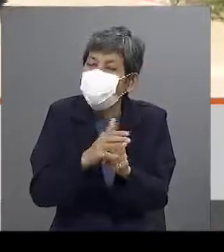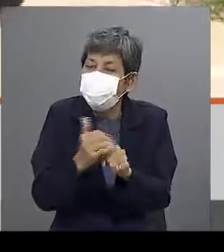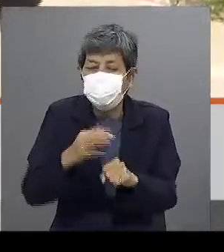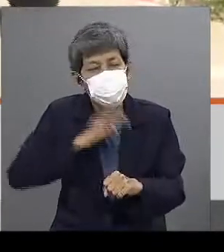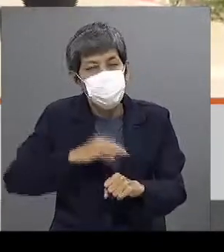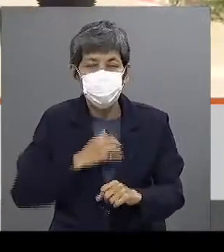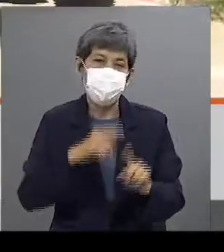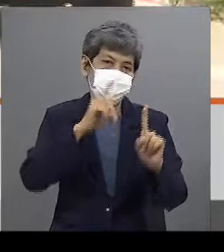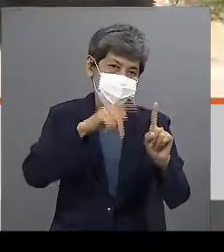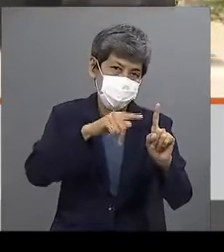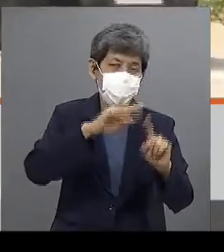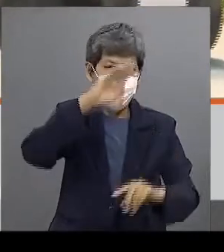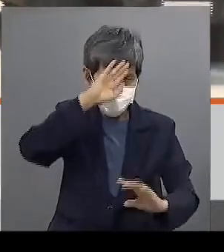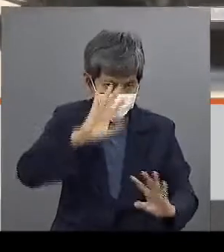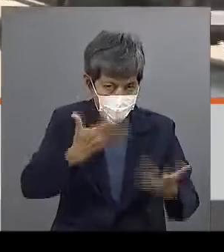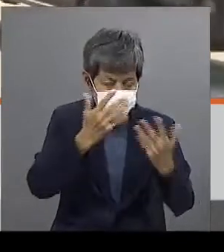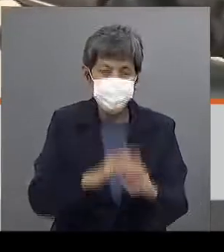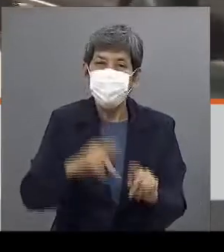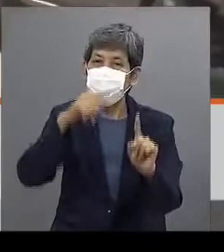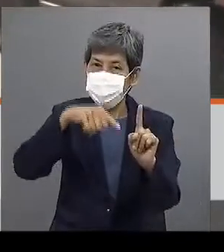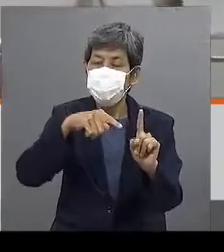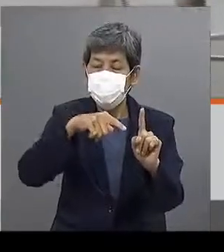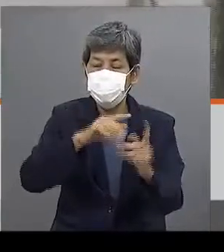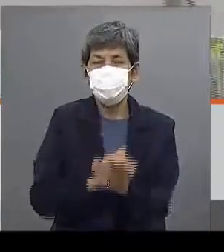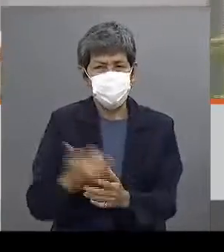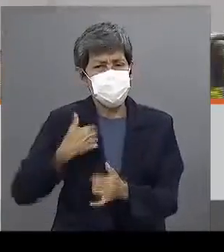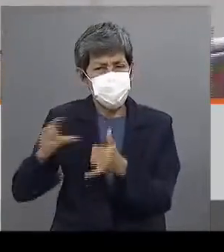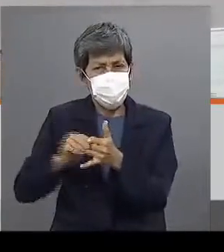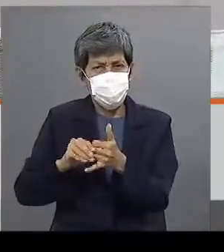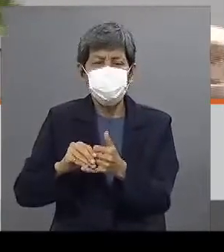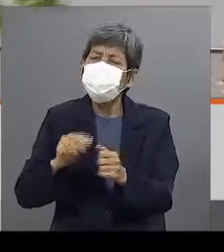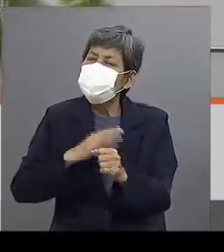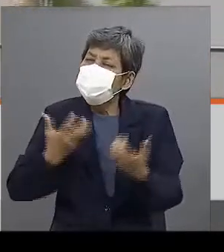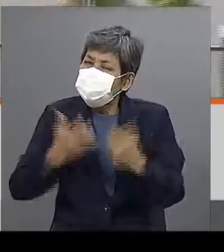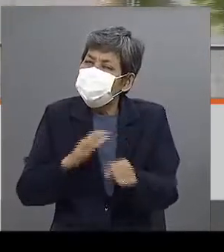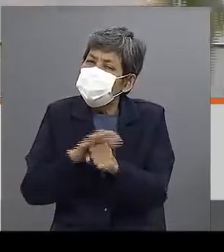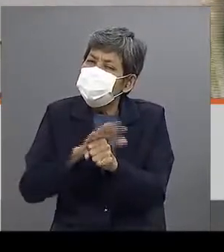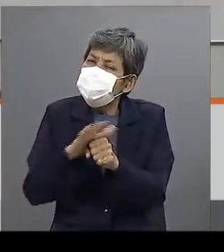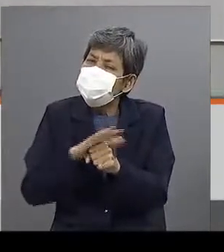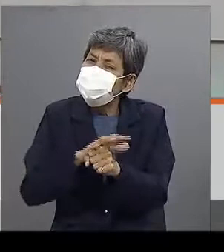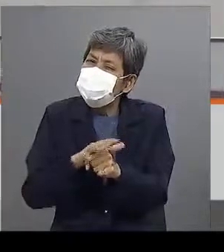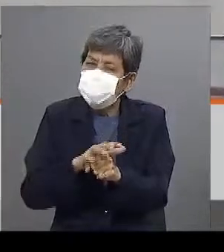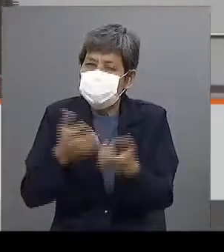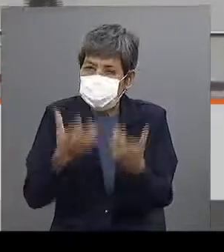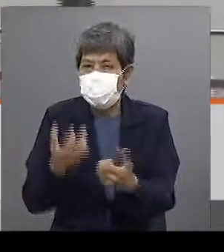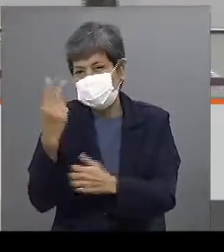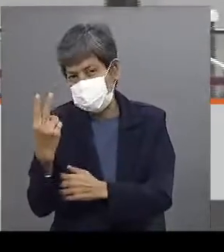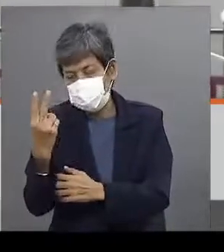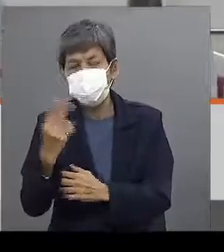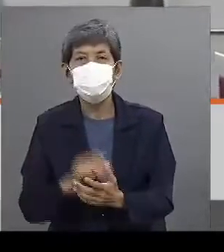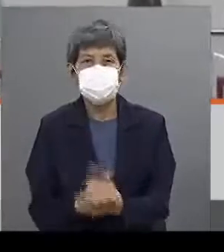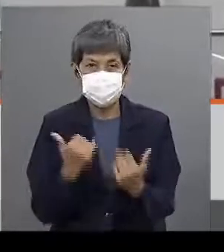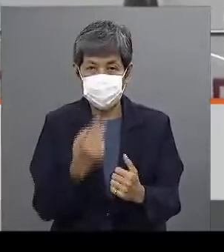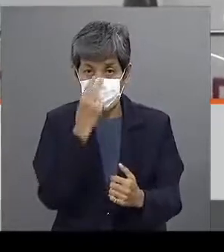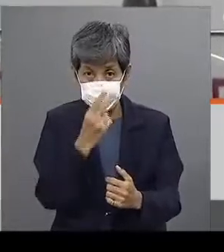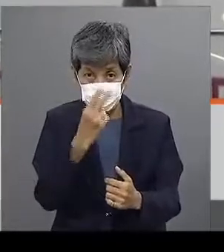รักษาหายแล้วประมาณ 1,000คนและมีผู้ป่วยอาการปานกลาง 4คนอาการค่อนข้างหนัก 2คนครับจากจำนวนผู้ต้องขัง